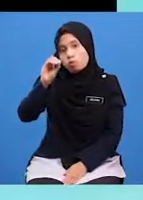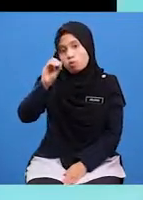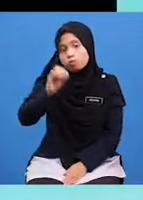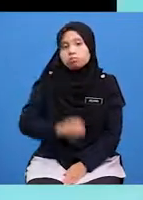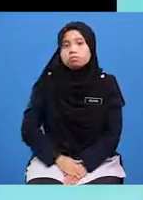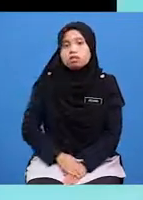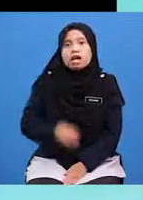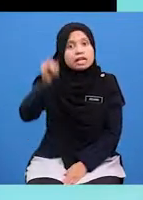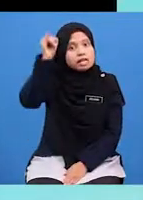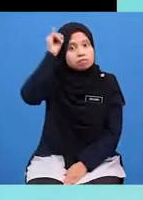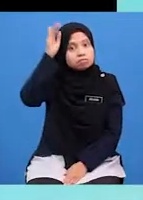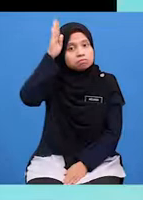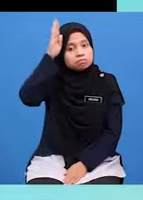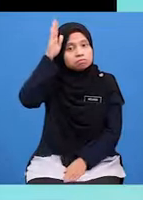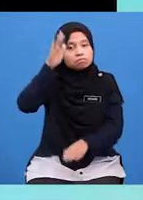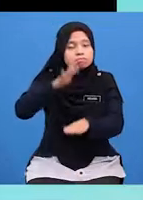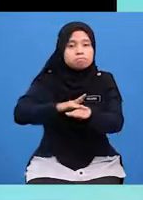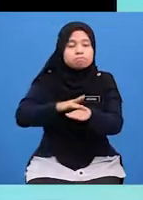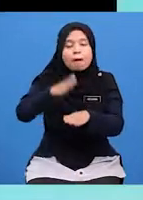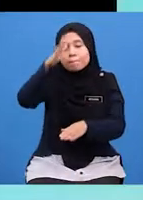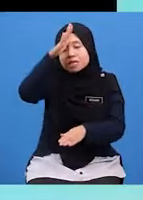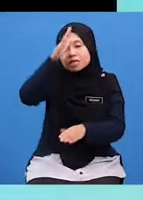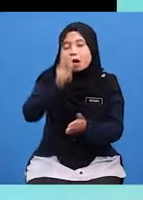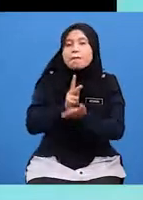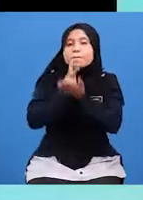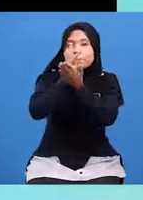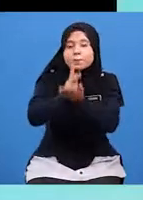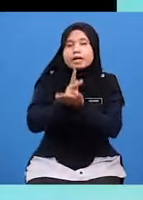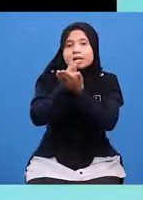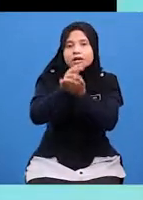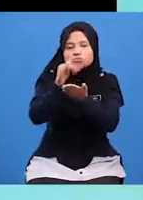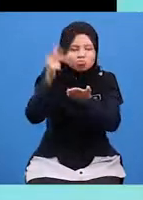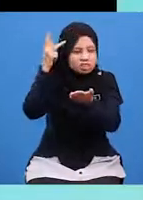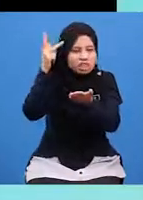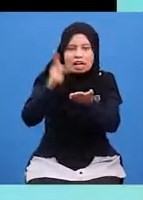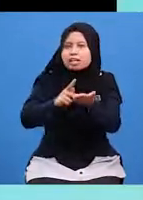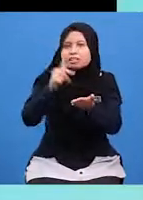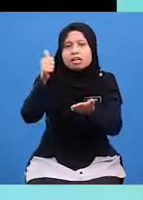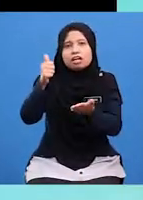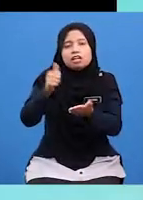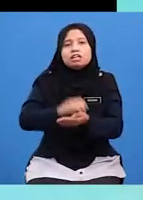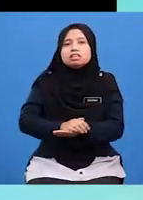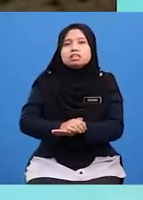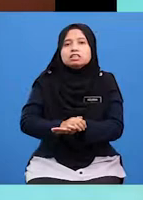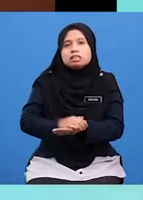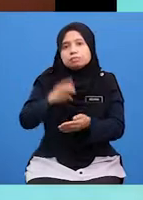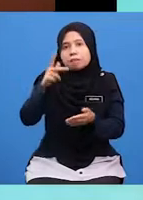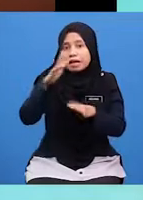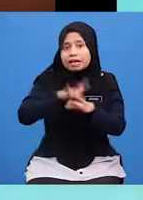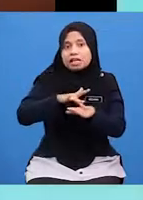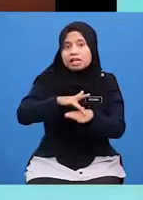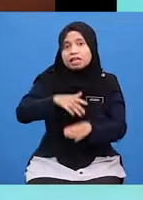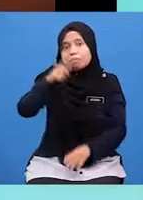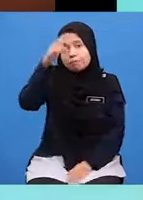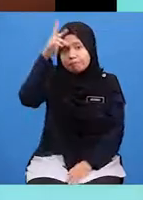Ibnu Battuta digelar sebagai bapa pelayaran, seorang pengembara yang terkenal, dikenali sebagai The Prince of Muslim